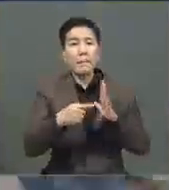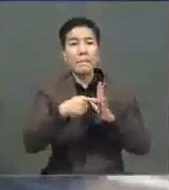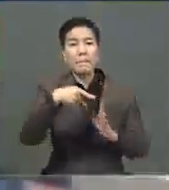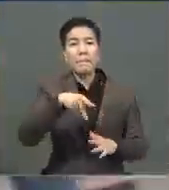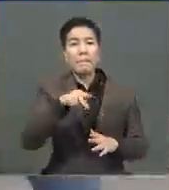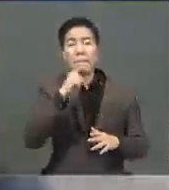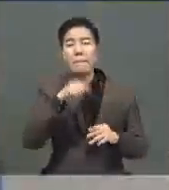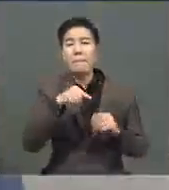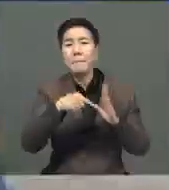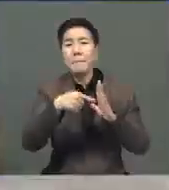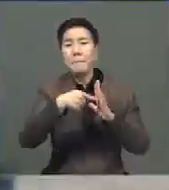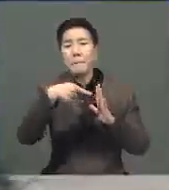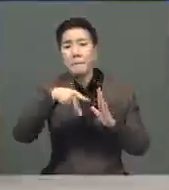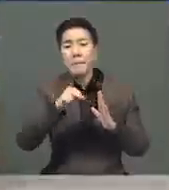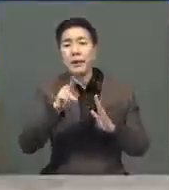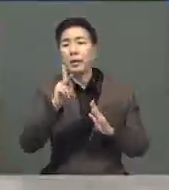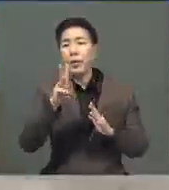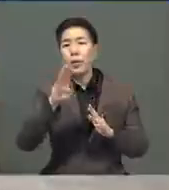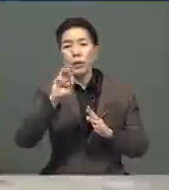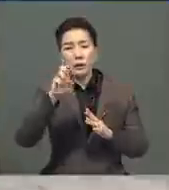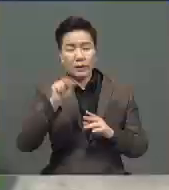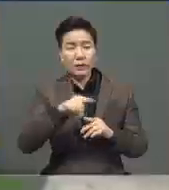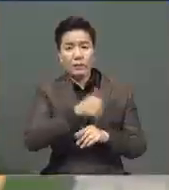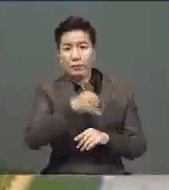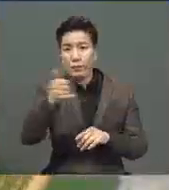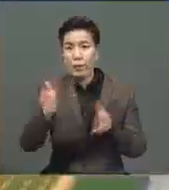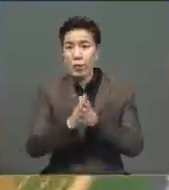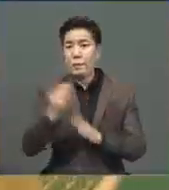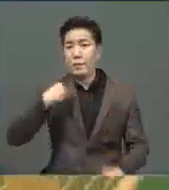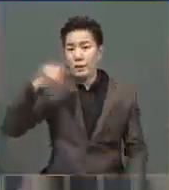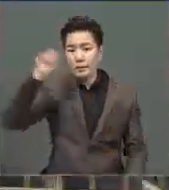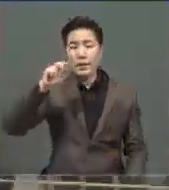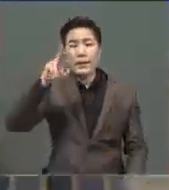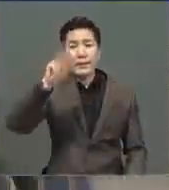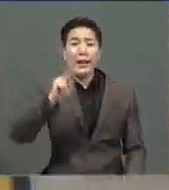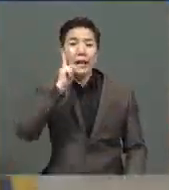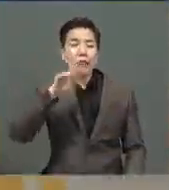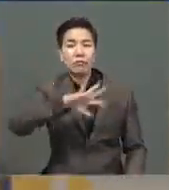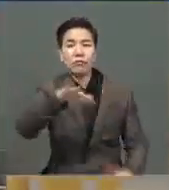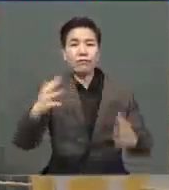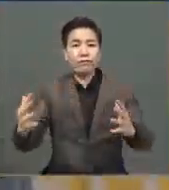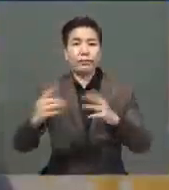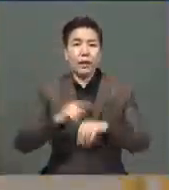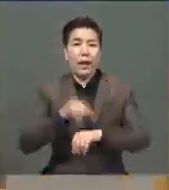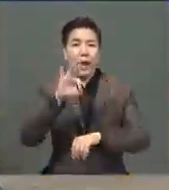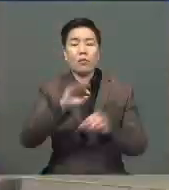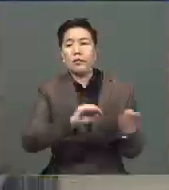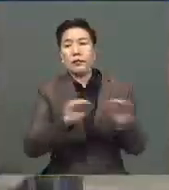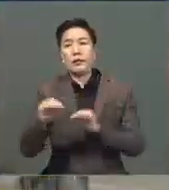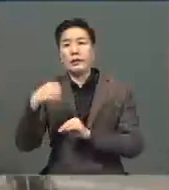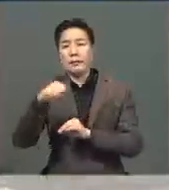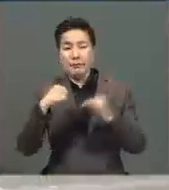แถลงกับกลุ่มแกนนำก็คือคุณรุ้งที่มหาวิทยาลัยธรรมศาสตร์นัดสื่อมวลชน9:00นแต่ว่าเลื่อนมาเป็น